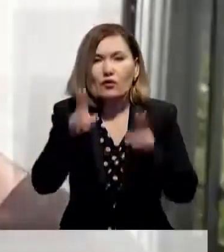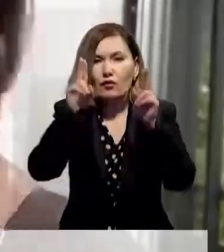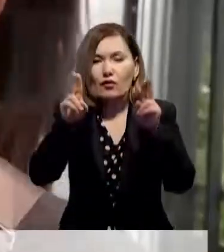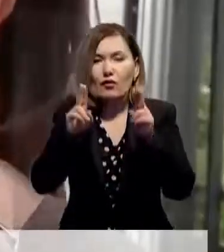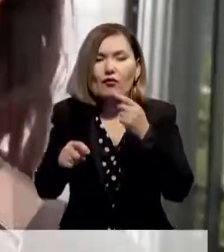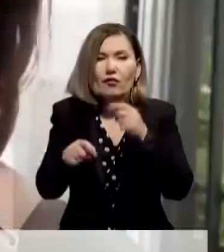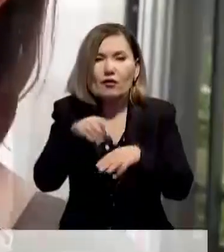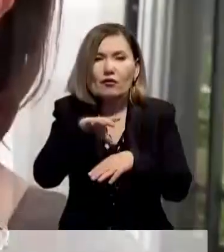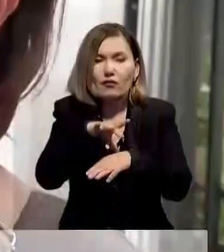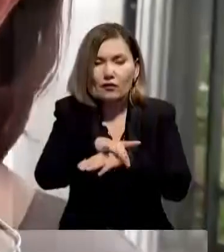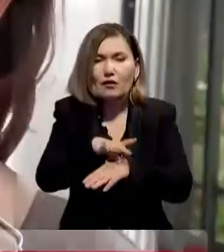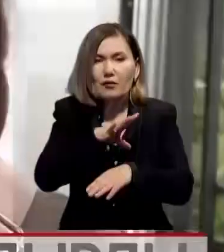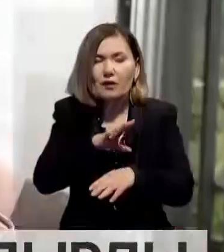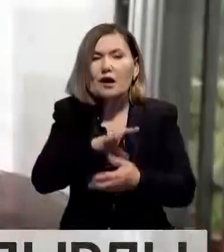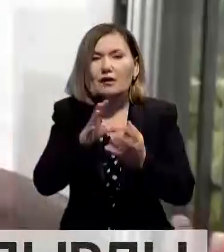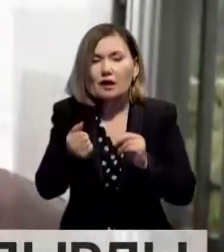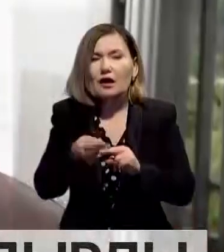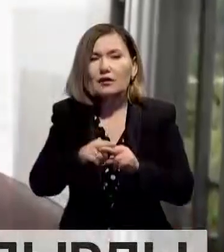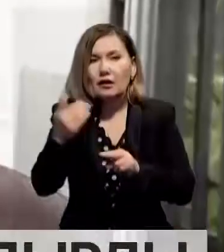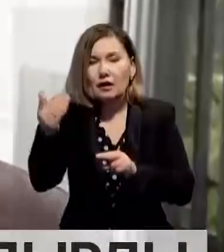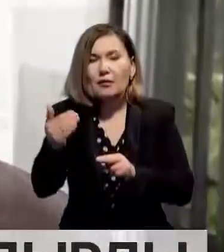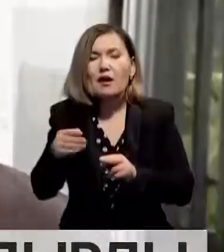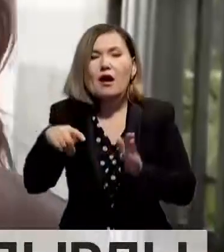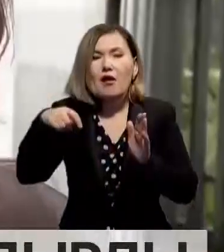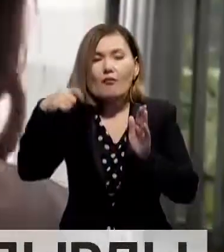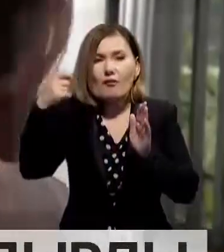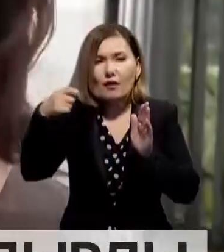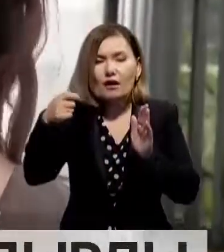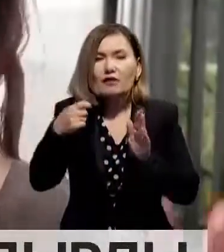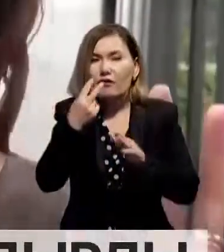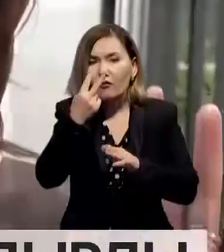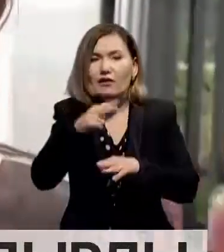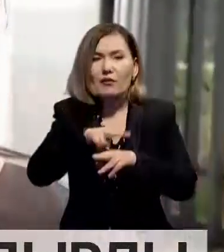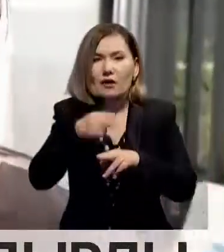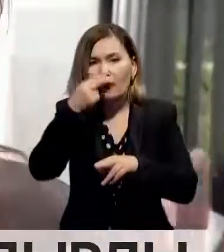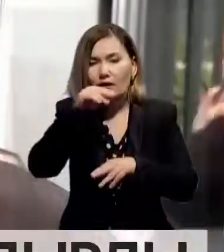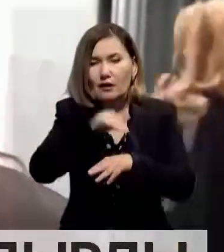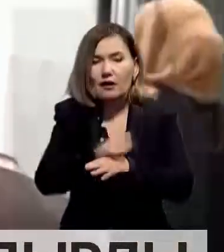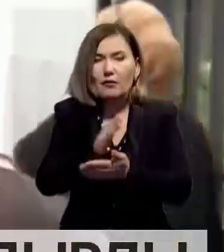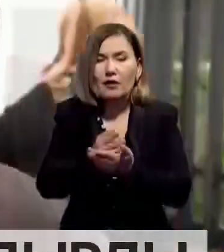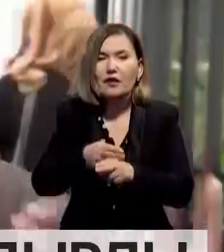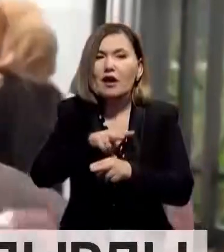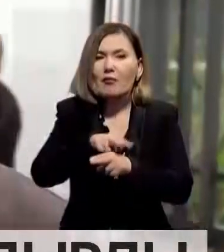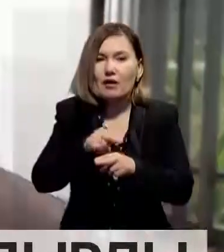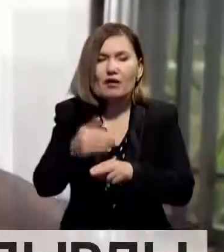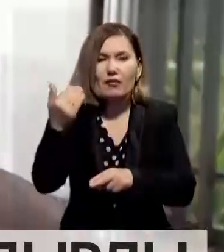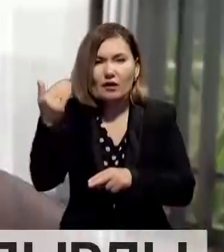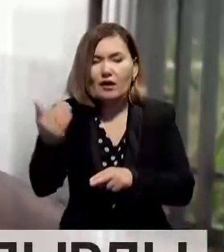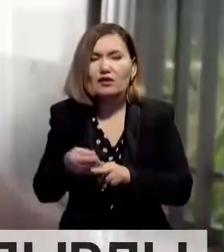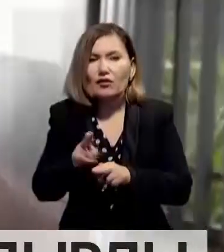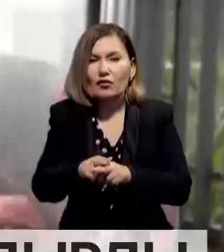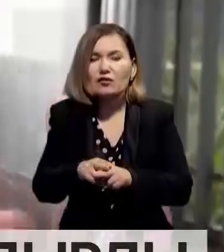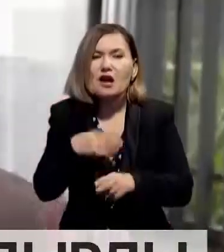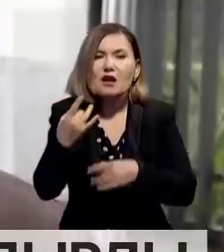деп, бұл істі жылы жауып қоя салар еді. Полицейлерге неге көп қару беріледі? Менің ойымша тәртіп сақшыларының жүйкесі жұқарған.